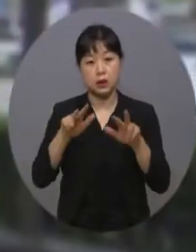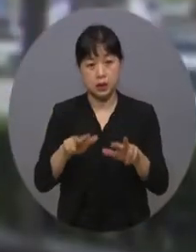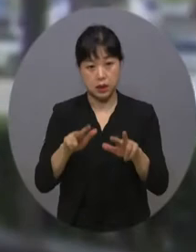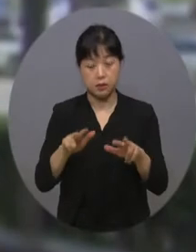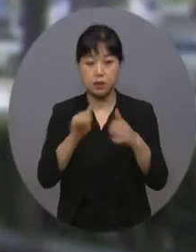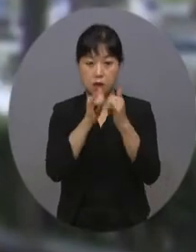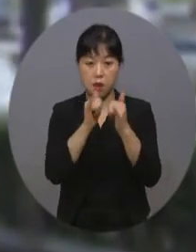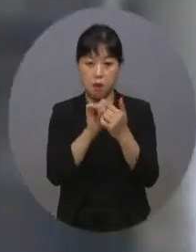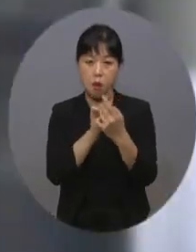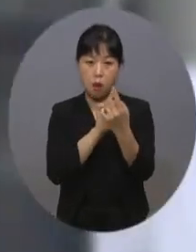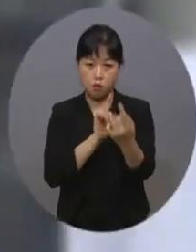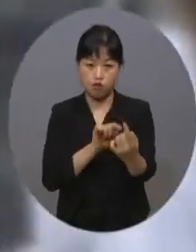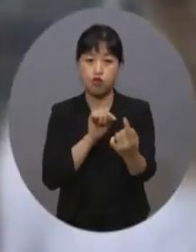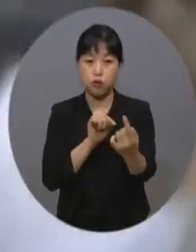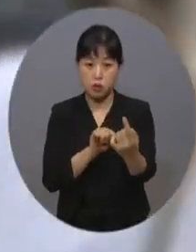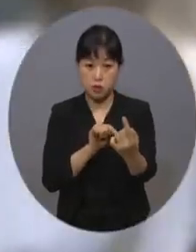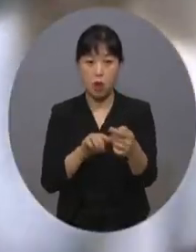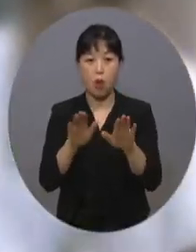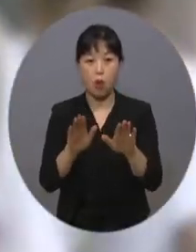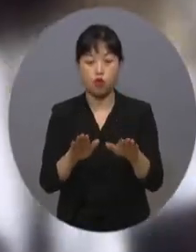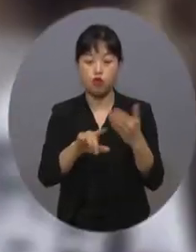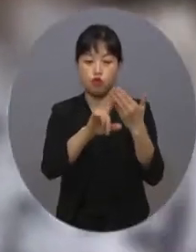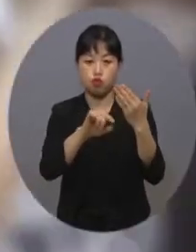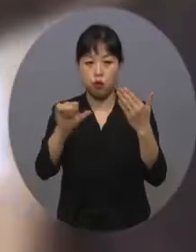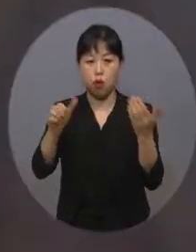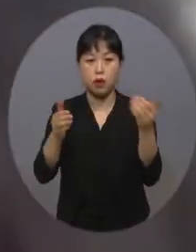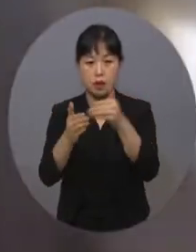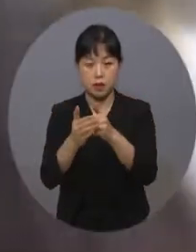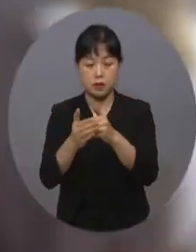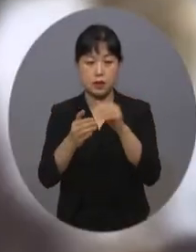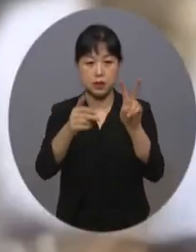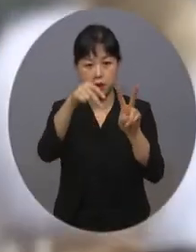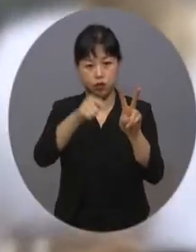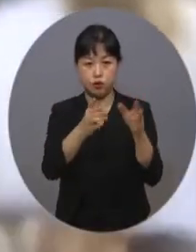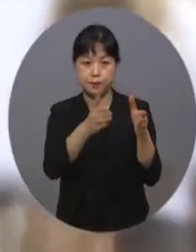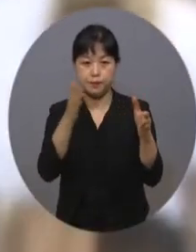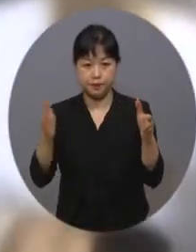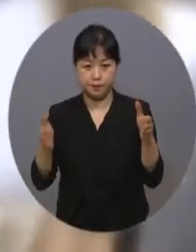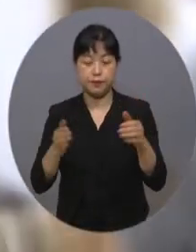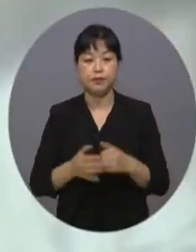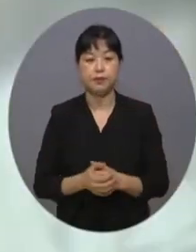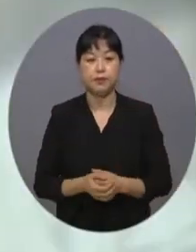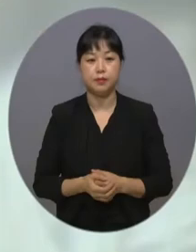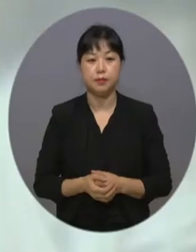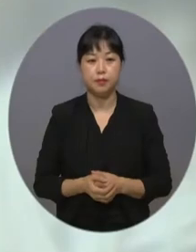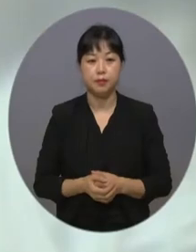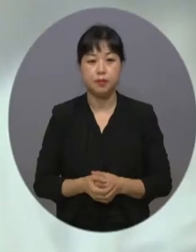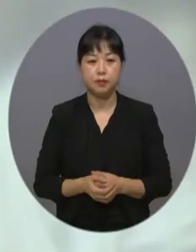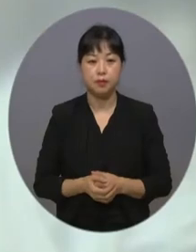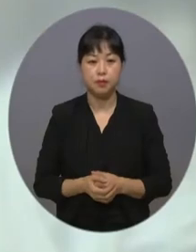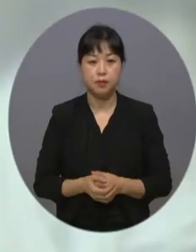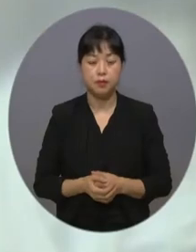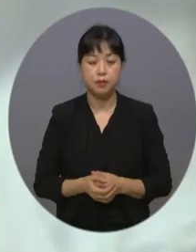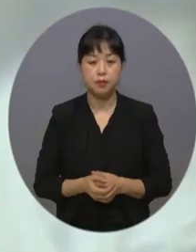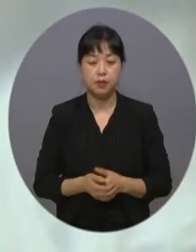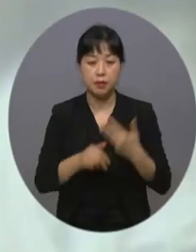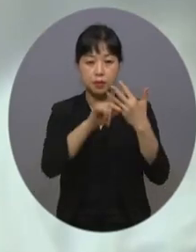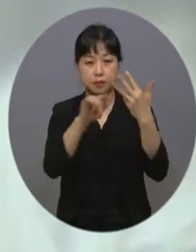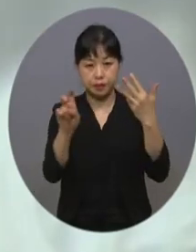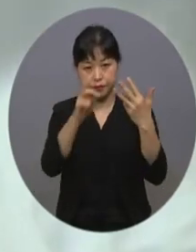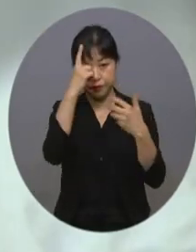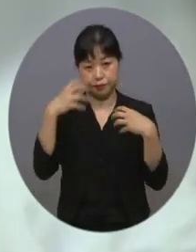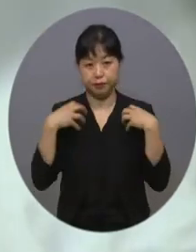사회적 거리 두기 단계를 오늘 9월 5일까지 2주간 더 연장합니다. 지난 20일 정부는